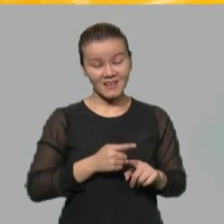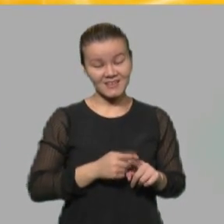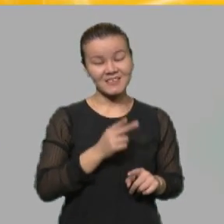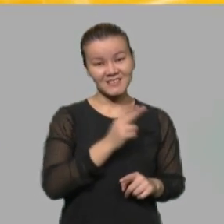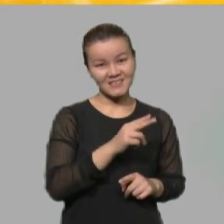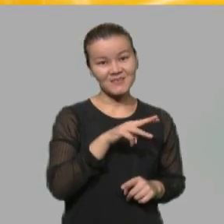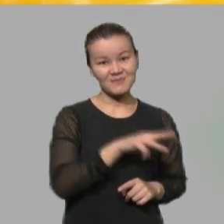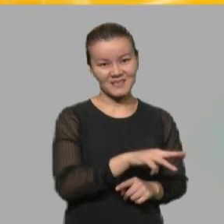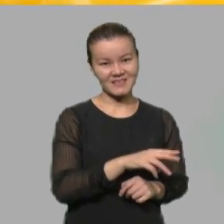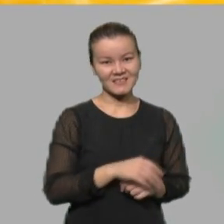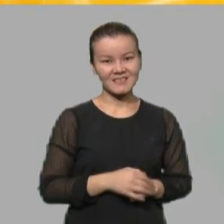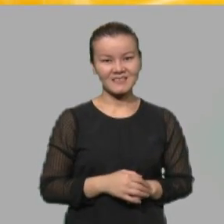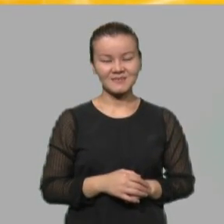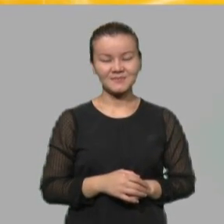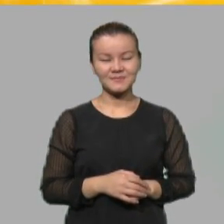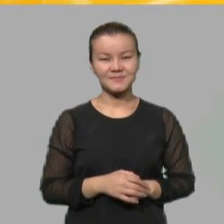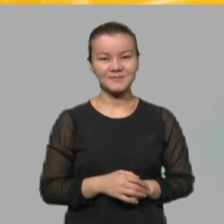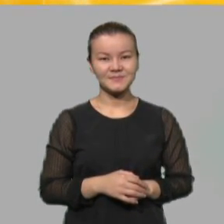Догадались? Это километр.